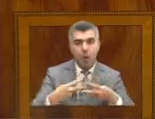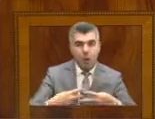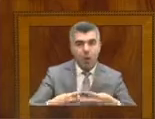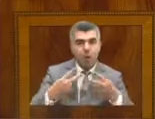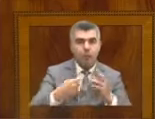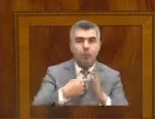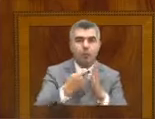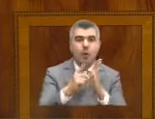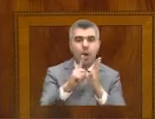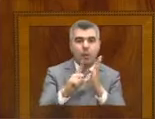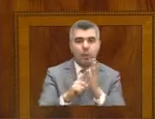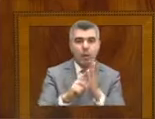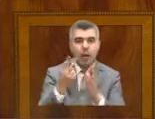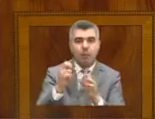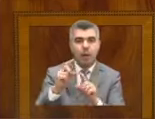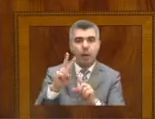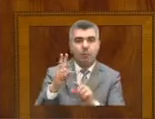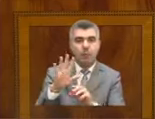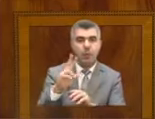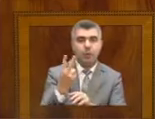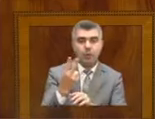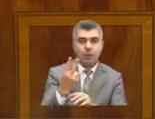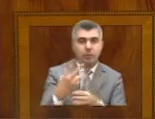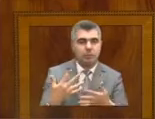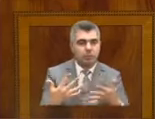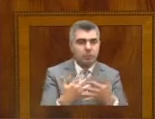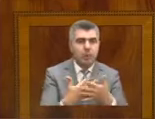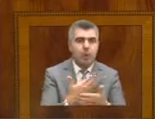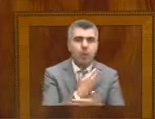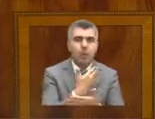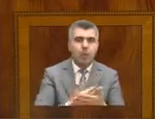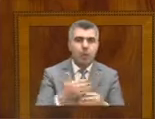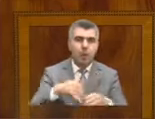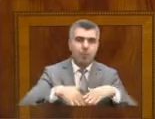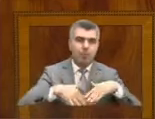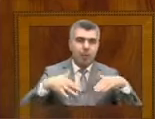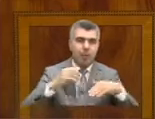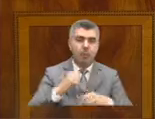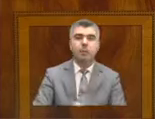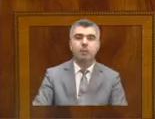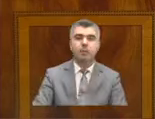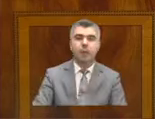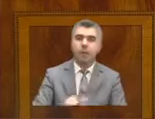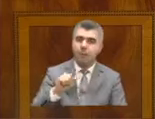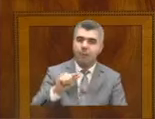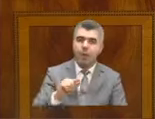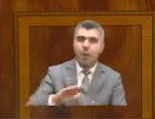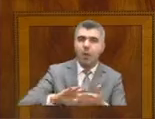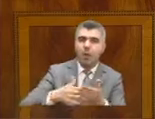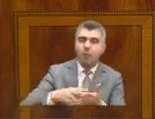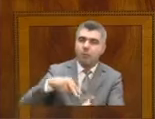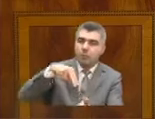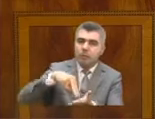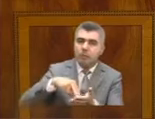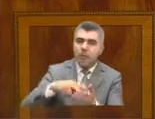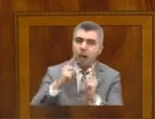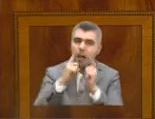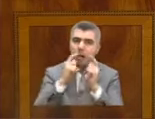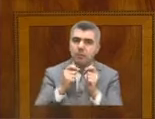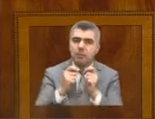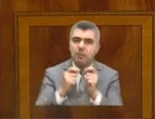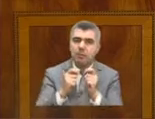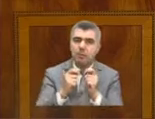المالية لسنة 2025 بمجلسيكم الموقرين يشكل مناسبة للوقوف على مختلف